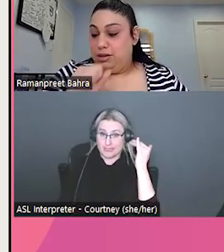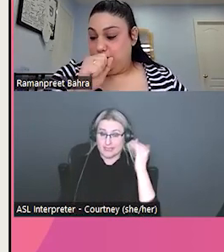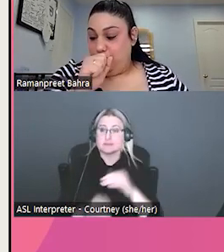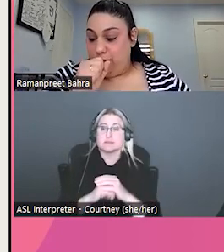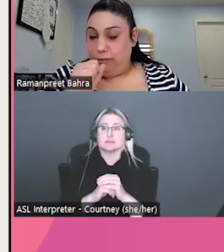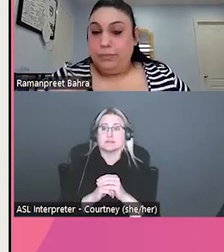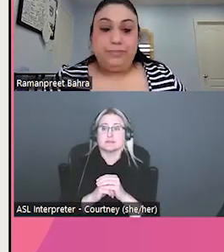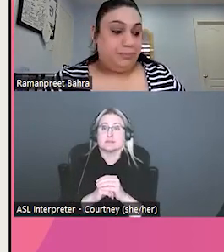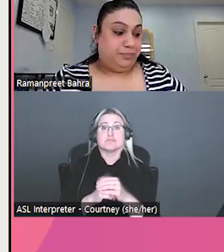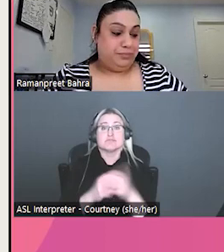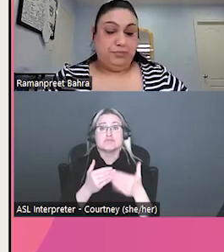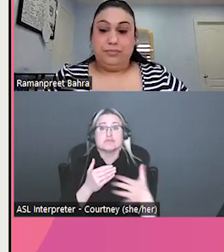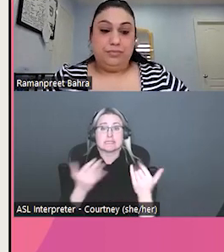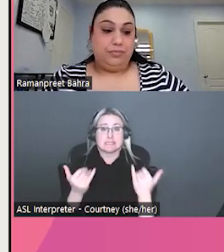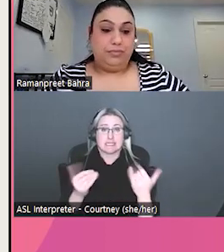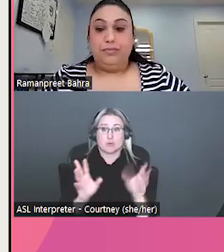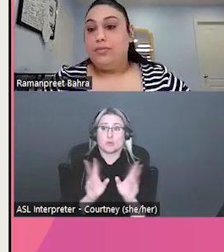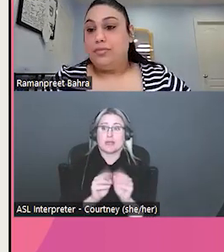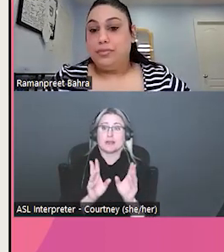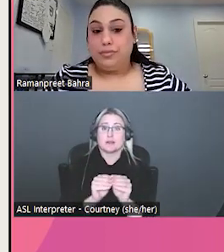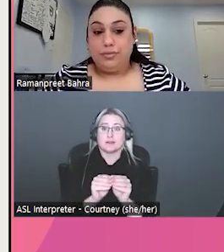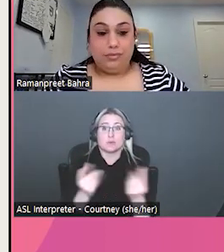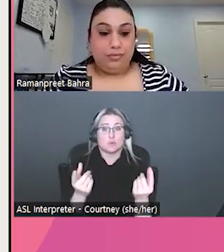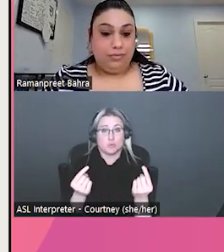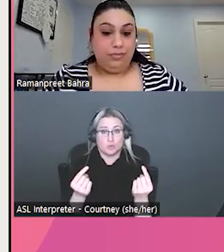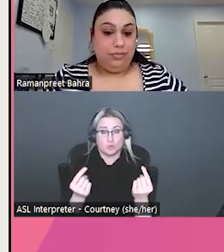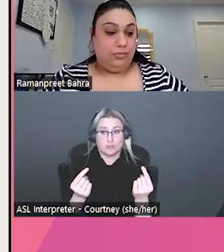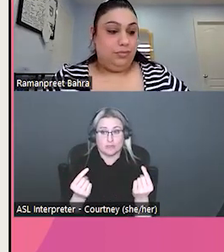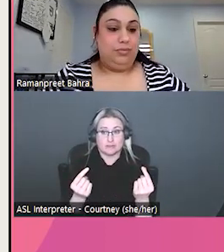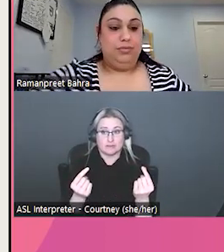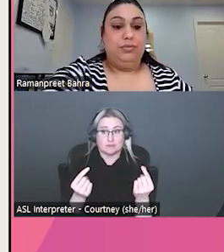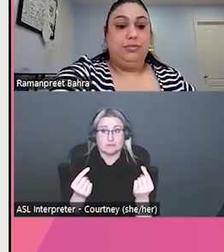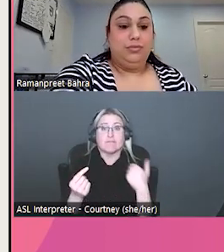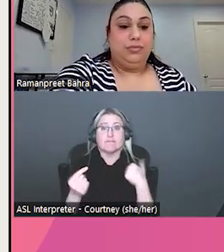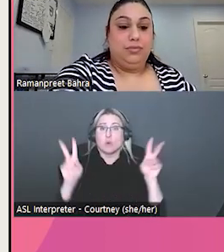parce que pendant le reste de notre webinaire, nous allons